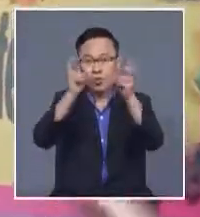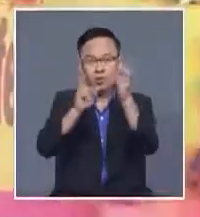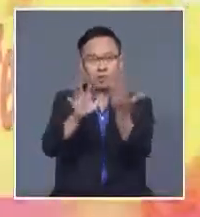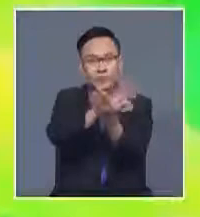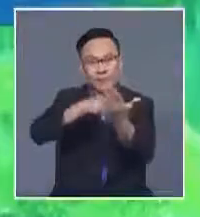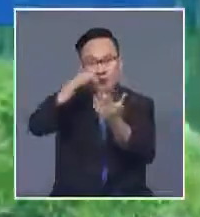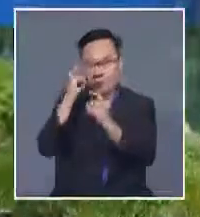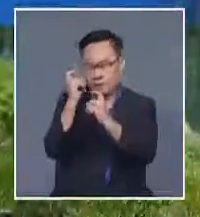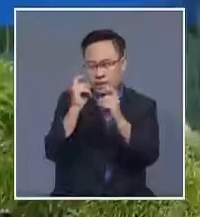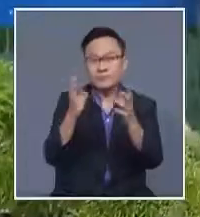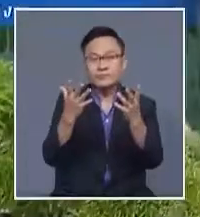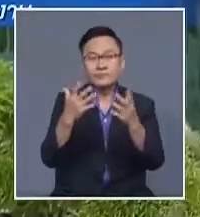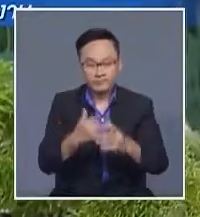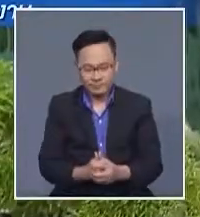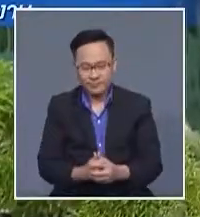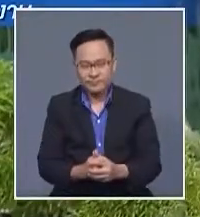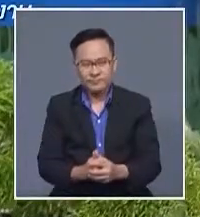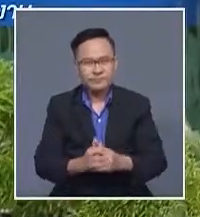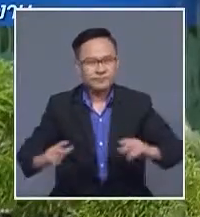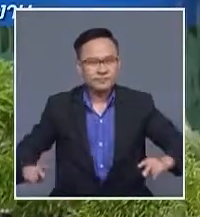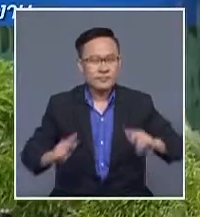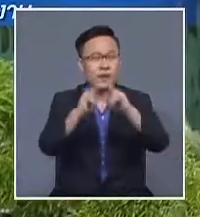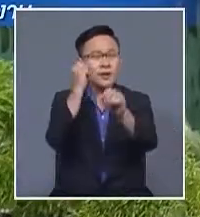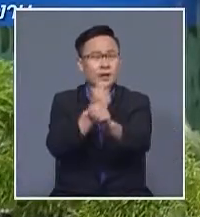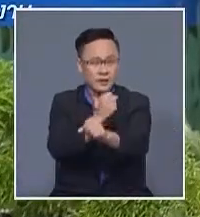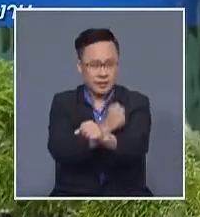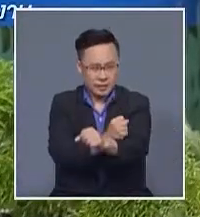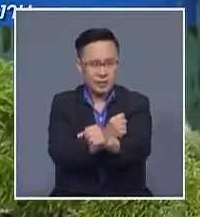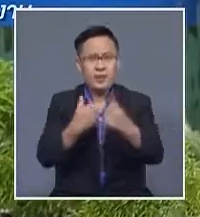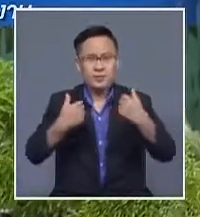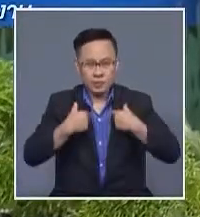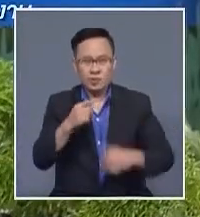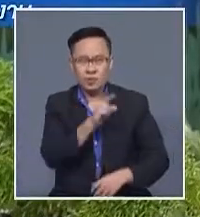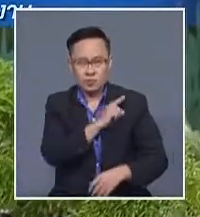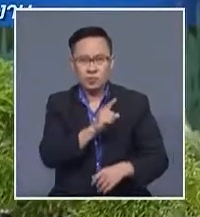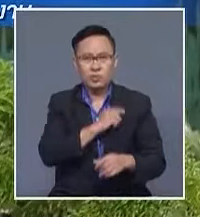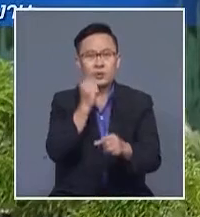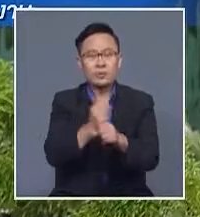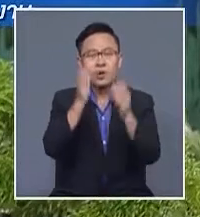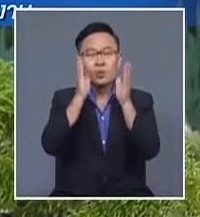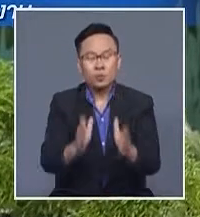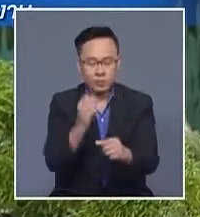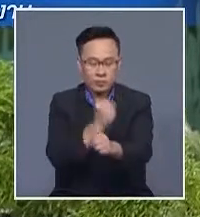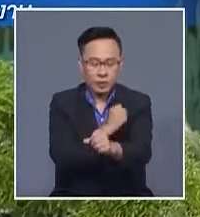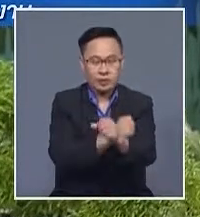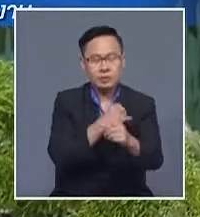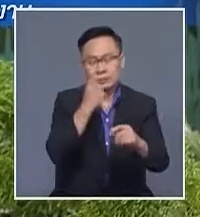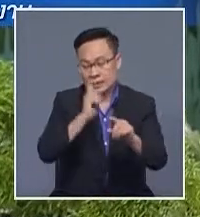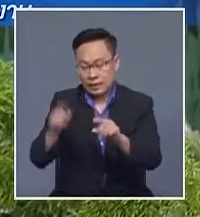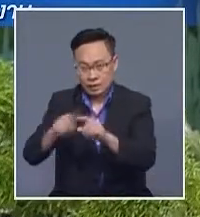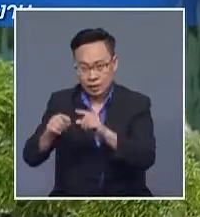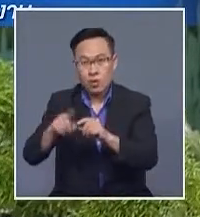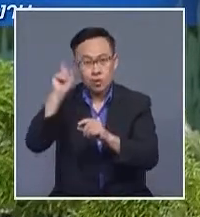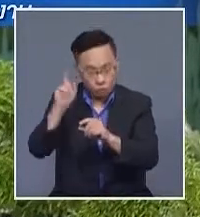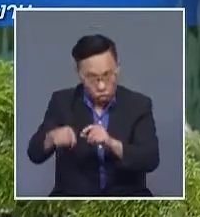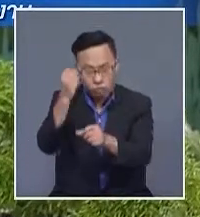ค่ะ กระทรวงแรงงานก็มีหน้าที่หนึ่งที่จะให้ทางแรงงานนี่ทำงานได้ปลอดภัยนะครับเรามีนโยบายนึงคือเ